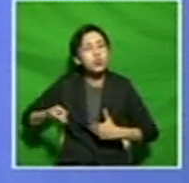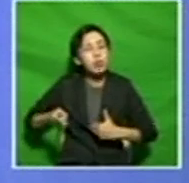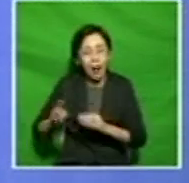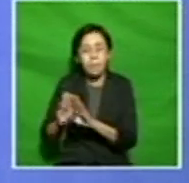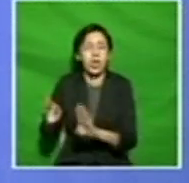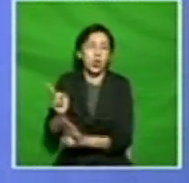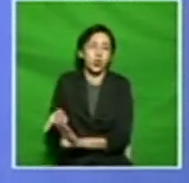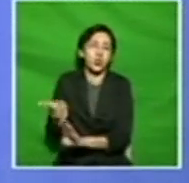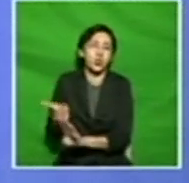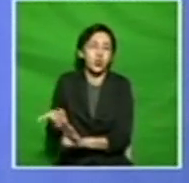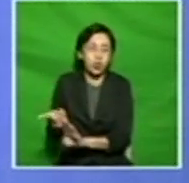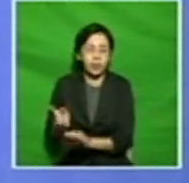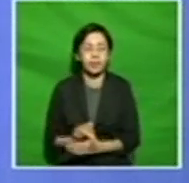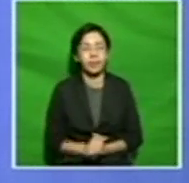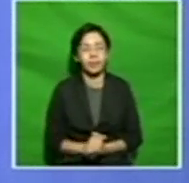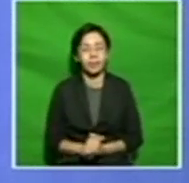ำวัน